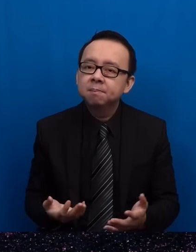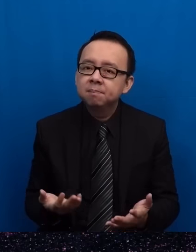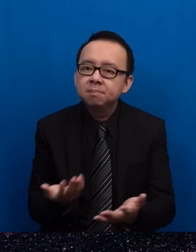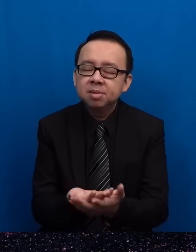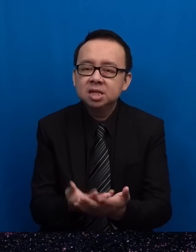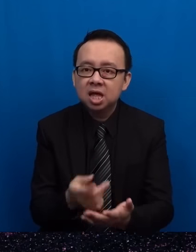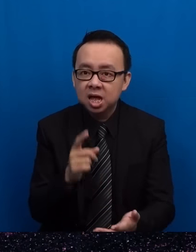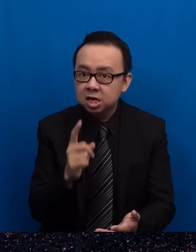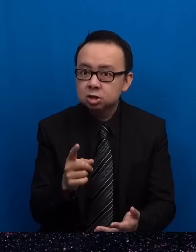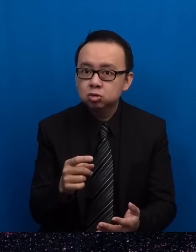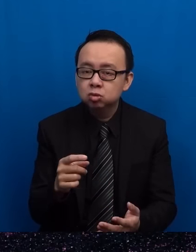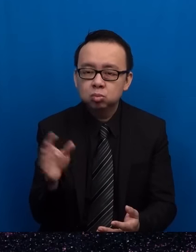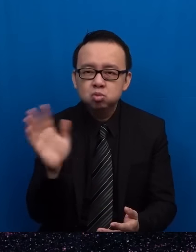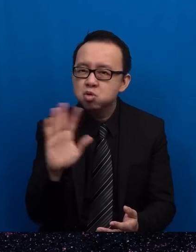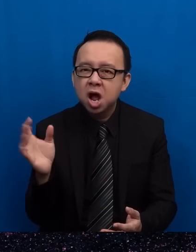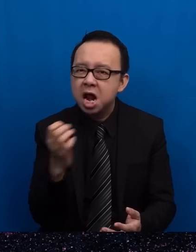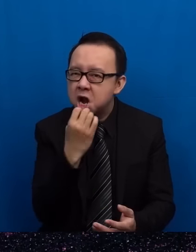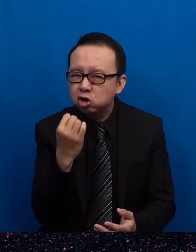itu ular.